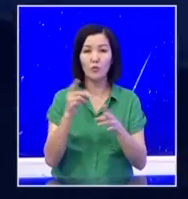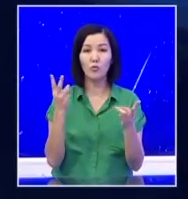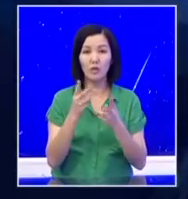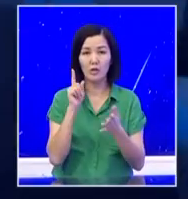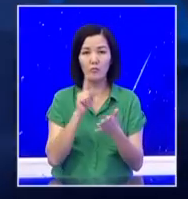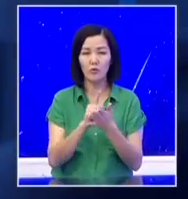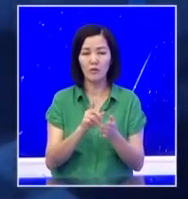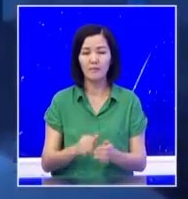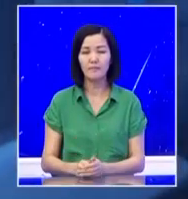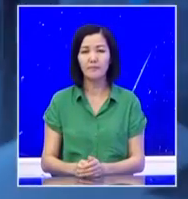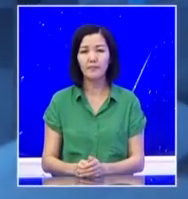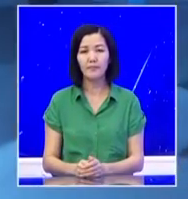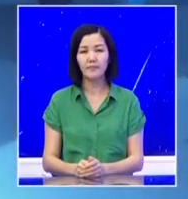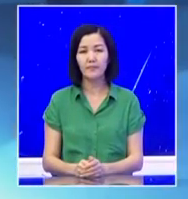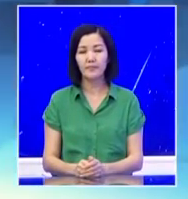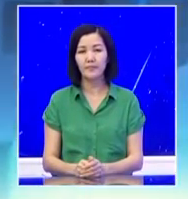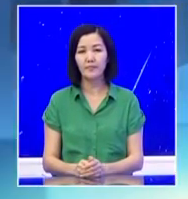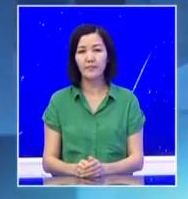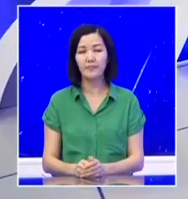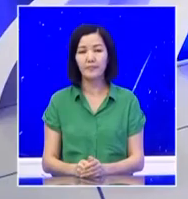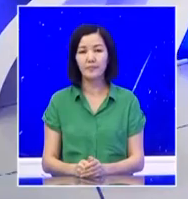Жарқын Нұрланұлы, Жетісу ақпараттар қызметі.